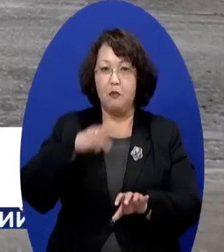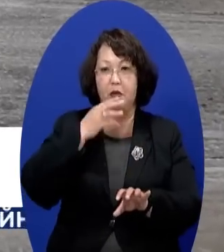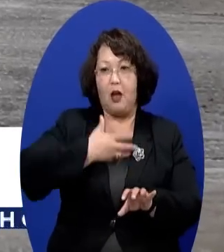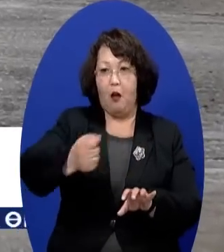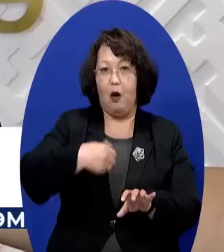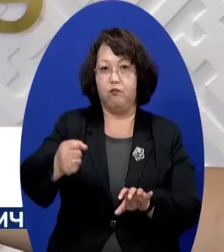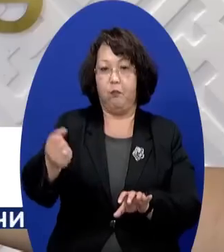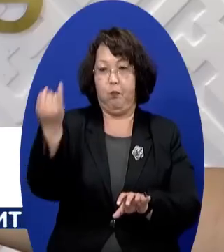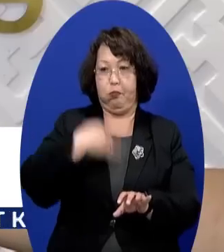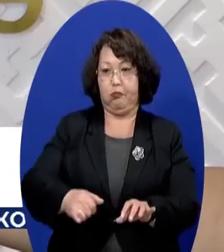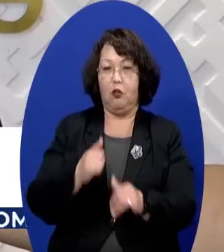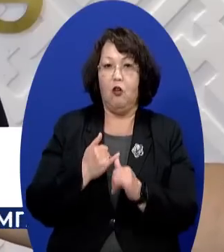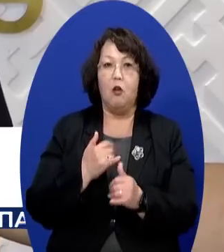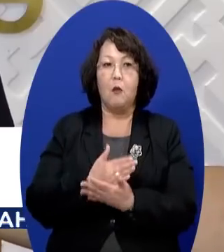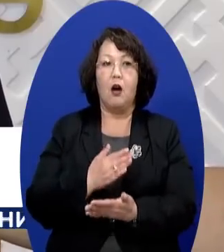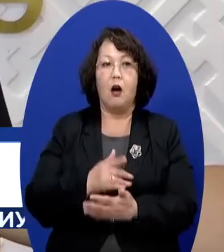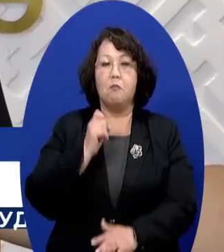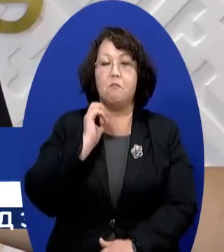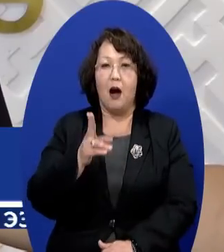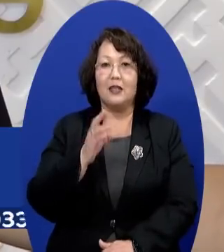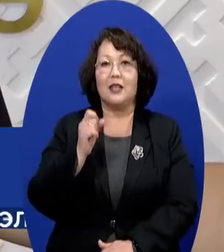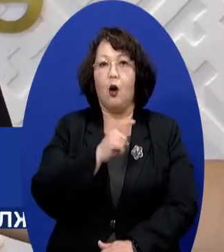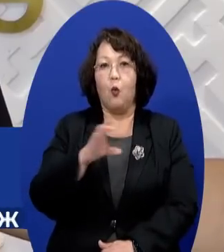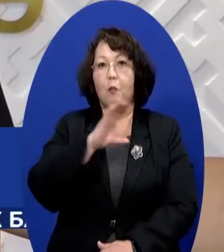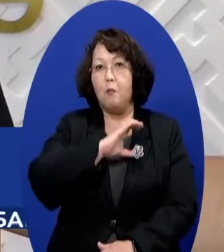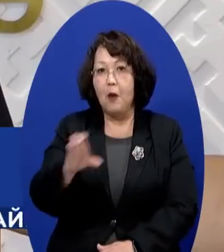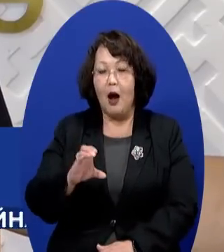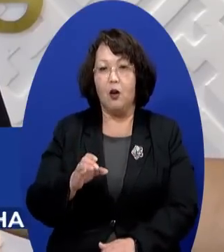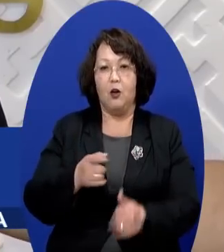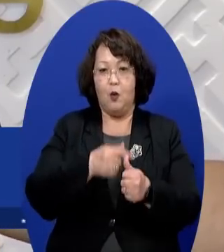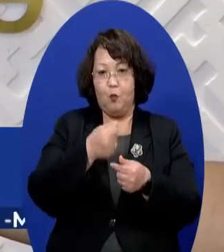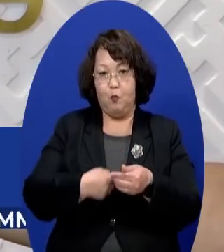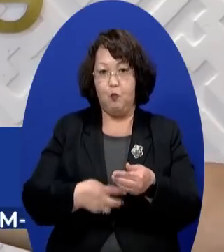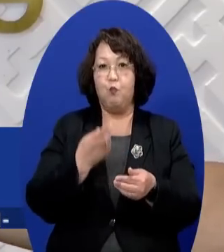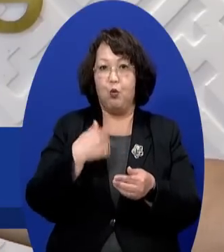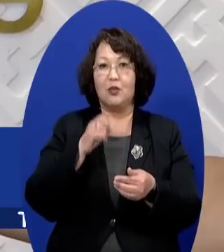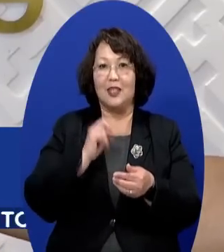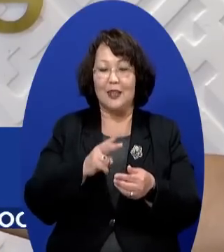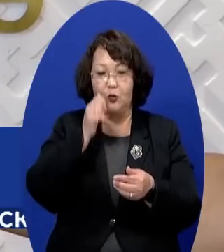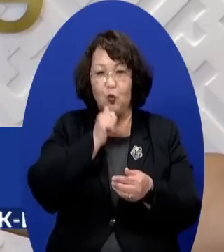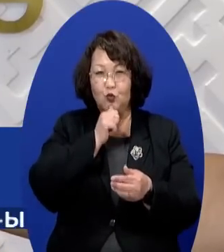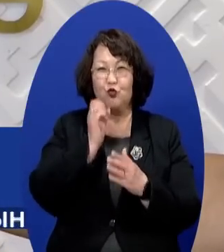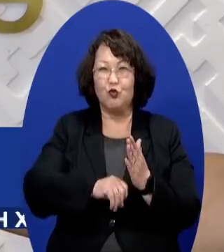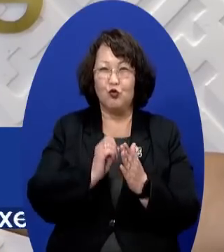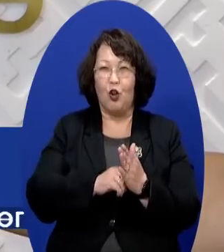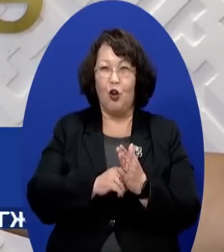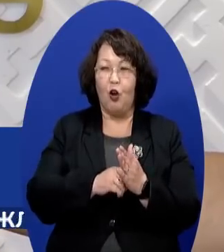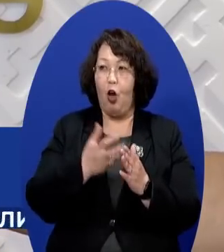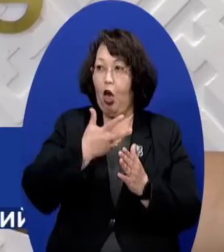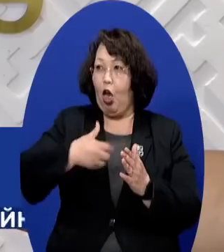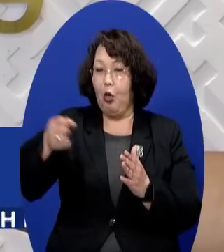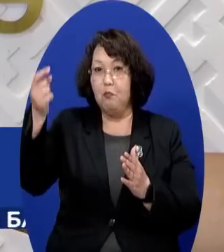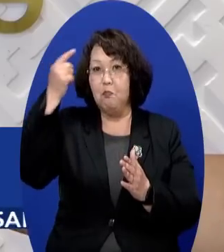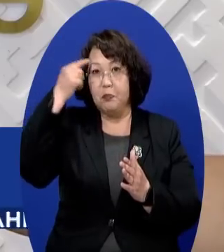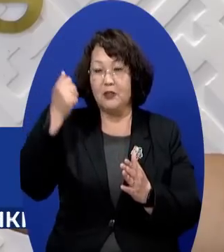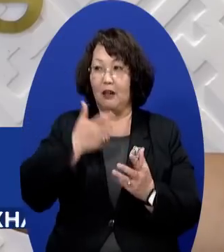байна. Банк санхүүгийн байгууллагууд дээр үйлчлүүлж байгаа бүртгэлээ болохоор өөрөө иргэн алдсны улмаас тухайн картыг одоо эзэмших хэрэггүй болох ч юм